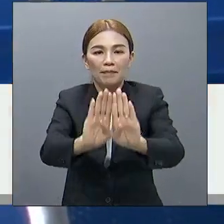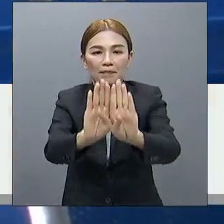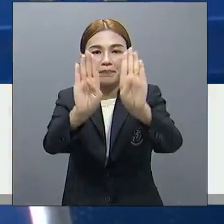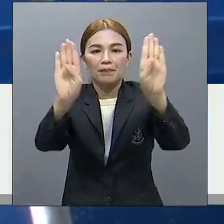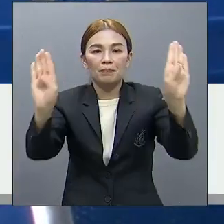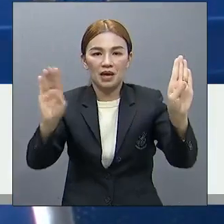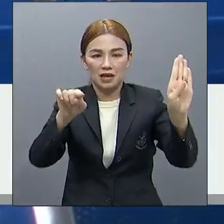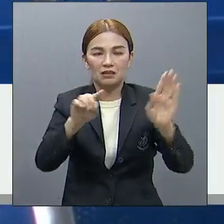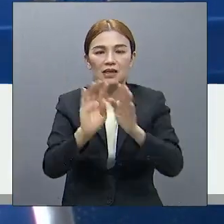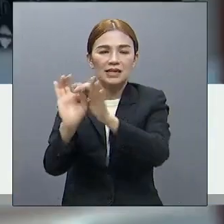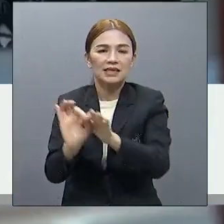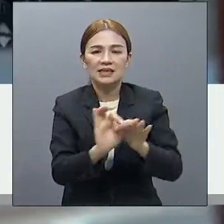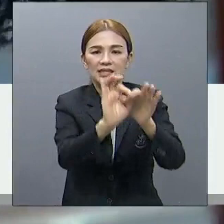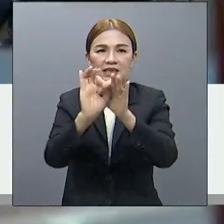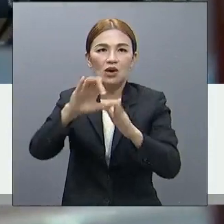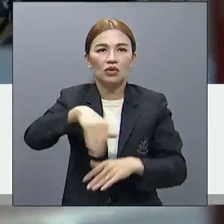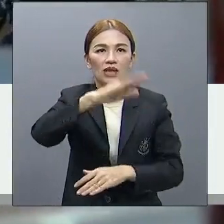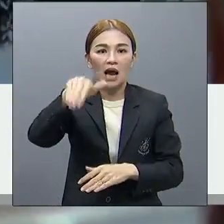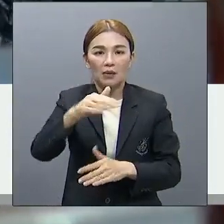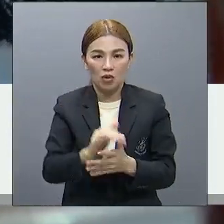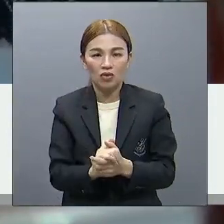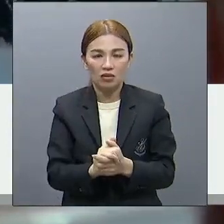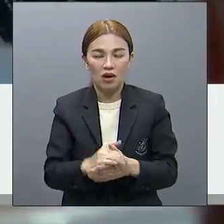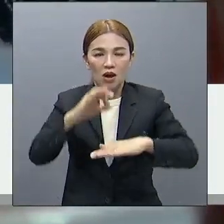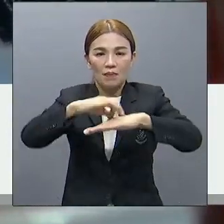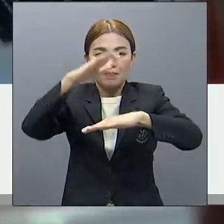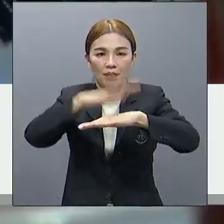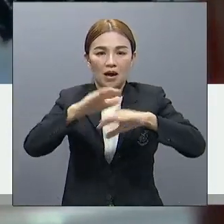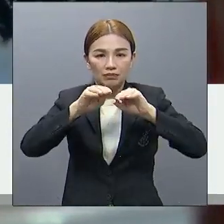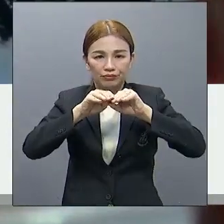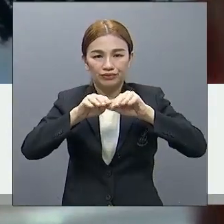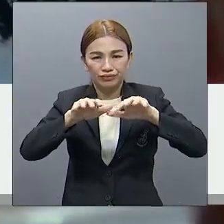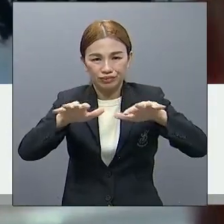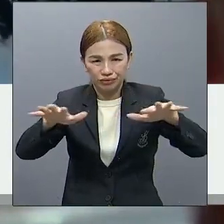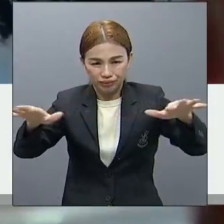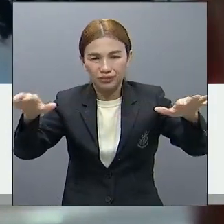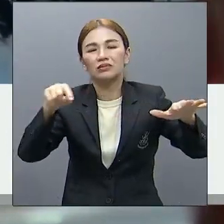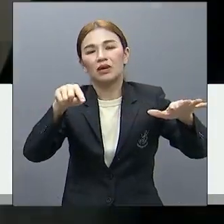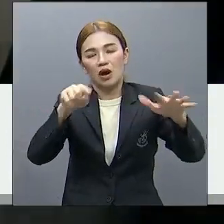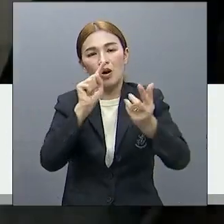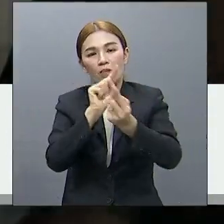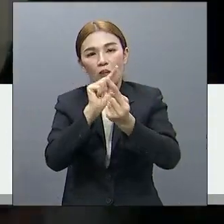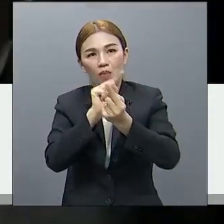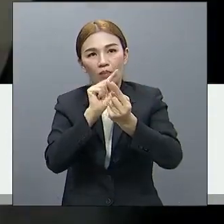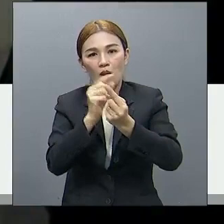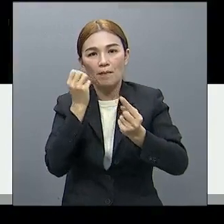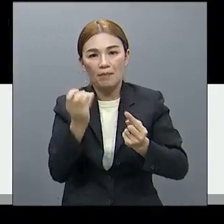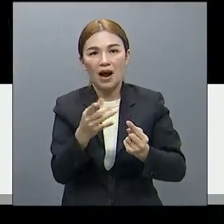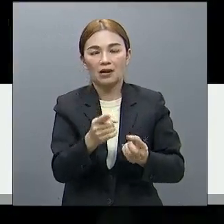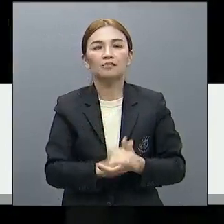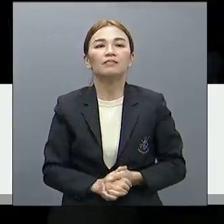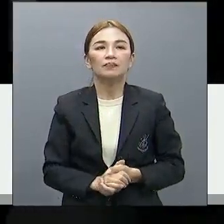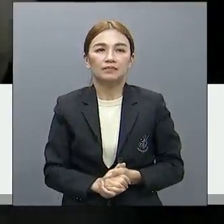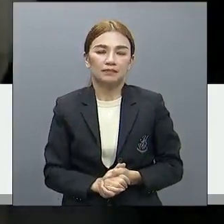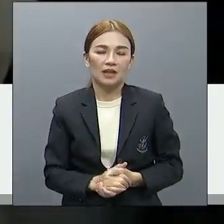ปัจจัยเหล่านี้ส่งเสริมให้การระบาดในช่วงหน้าฝนของไข้เลือดออกสูงมากขึ้นนะคะตัว